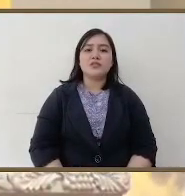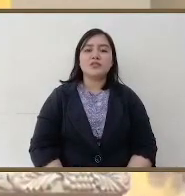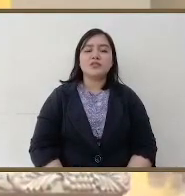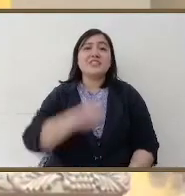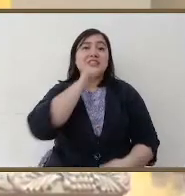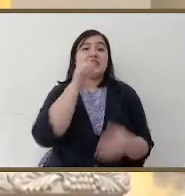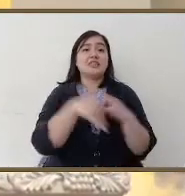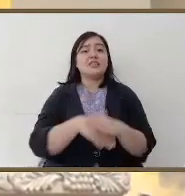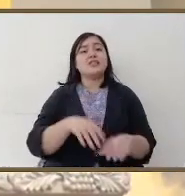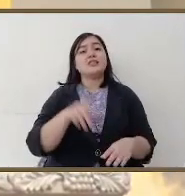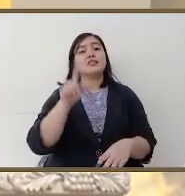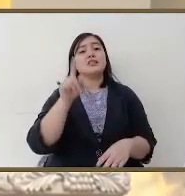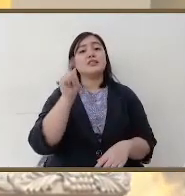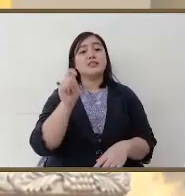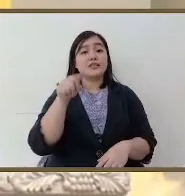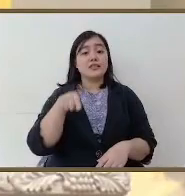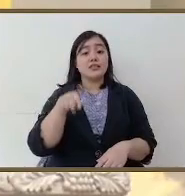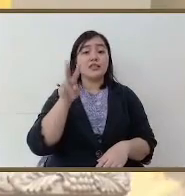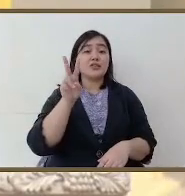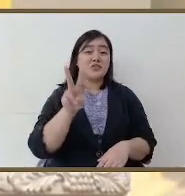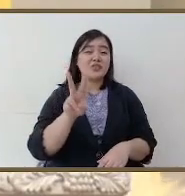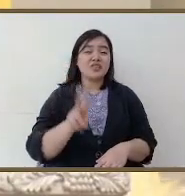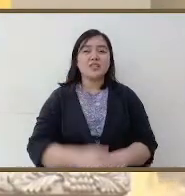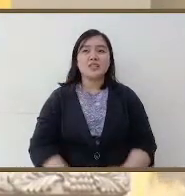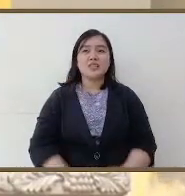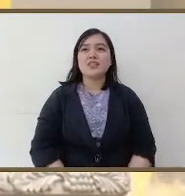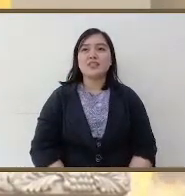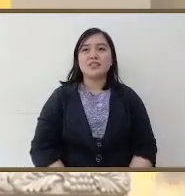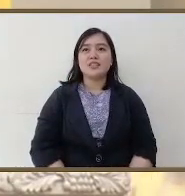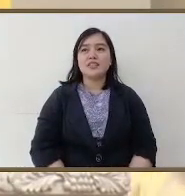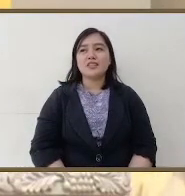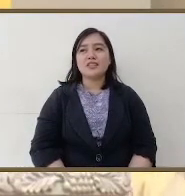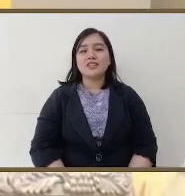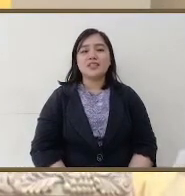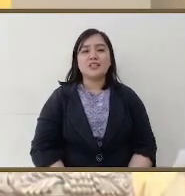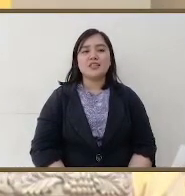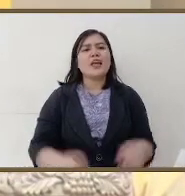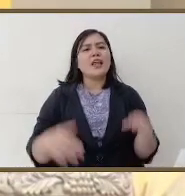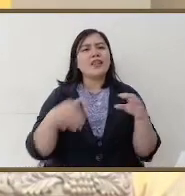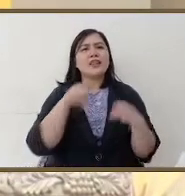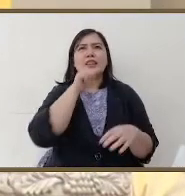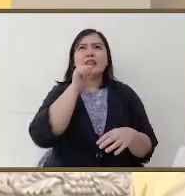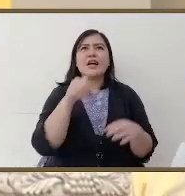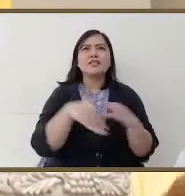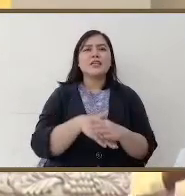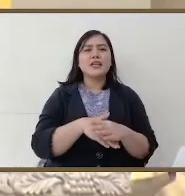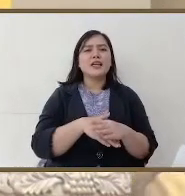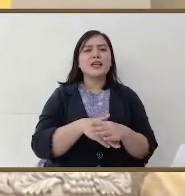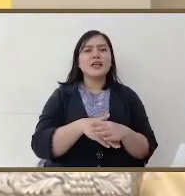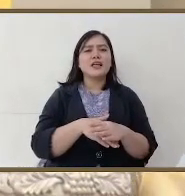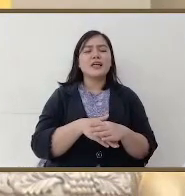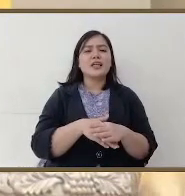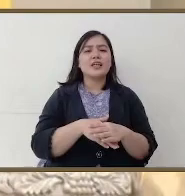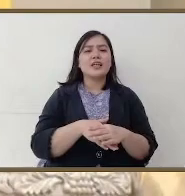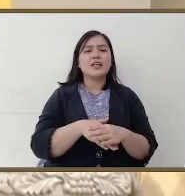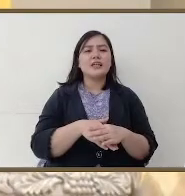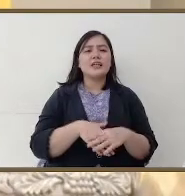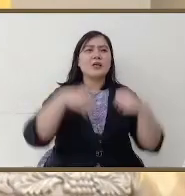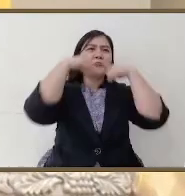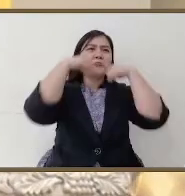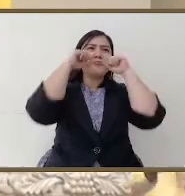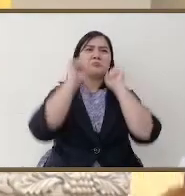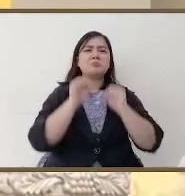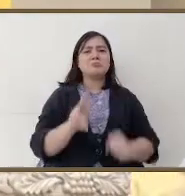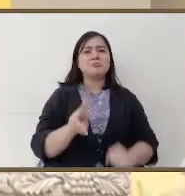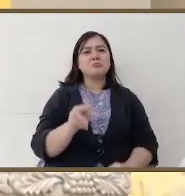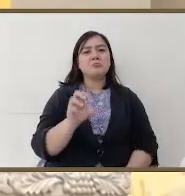mga tele-Korean, what do you call that? Telenovela, mga kapatid. No, it must not, that hindi po dapat yan,